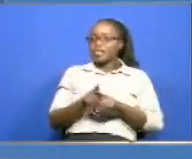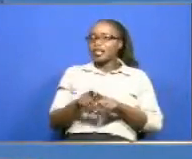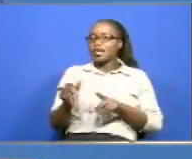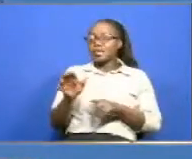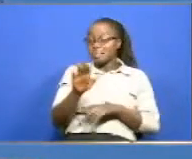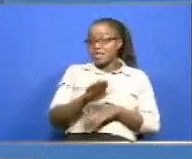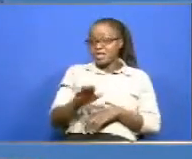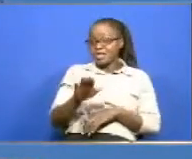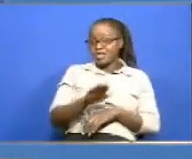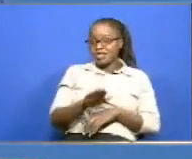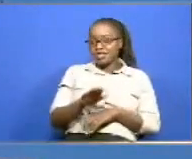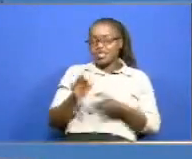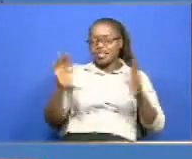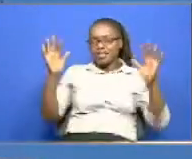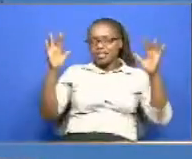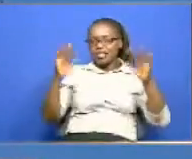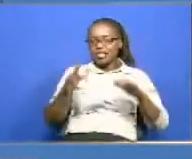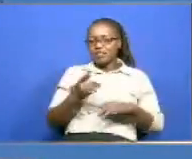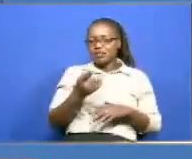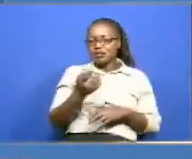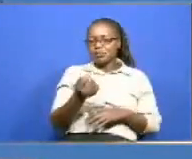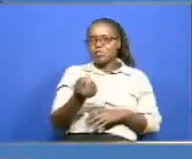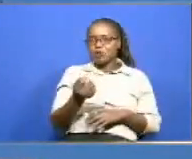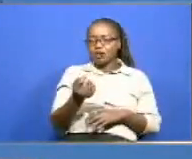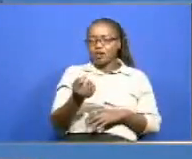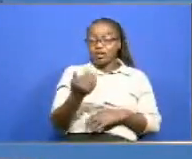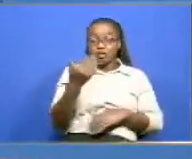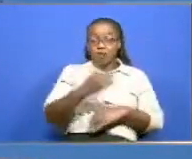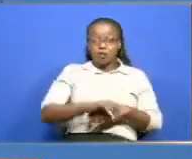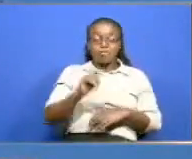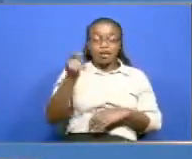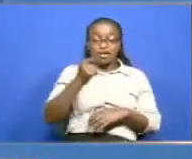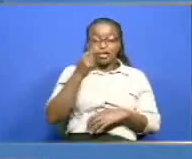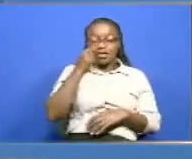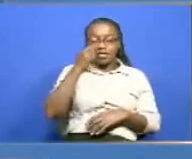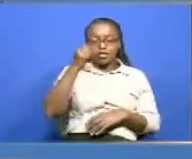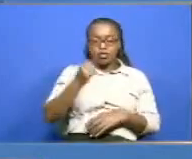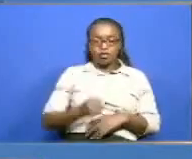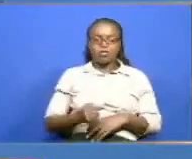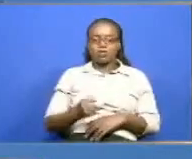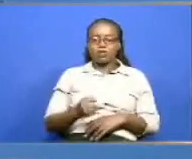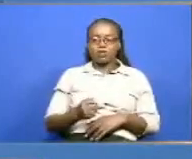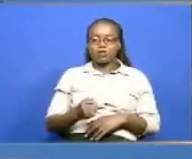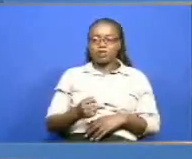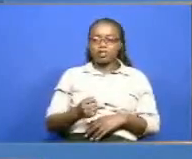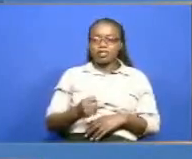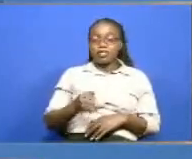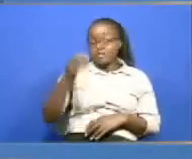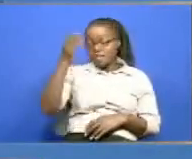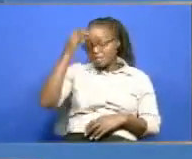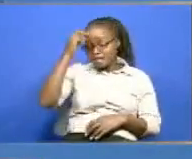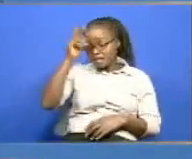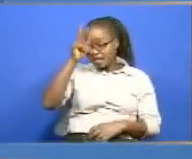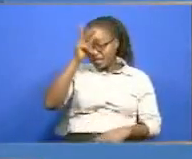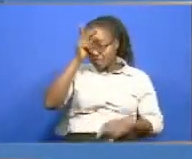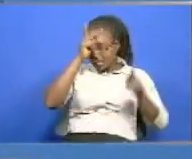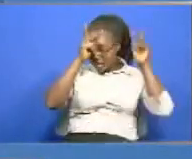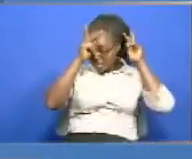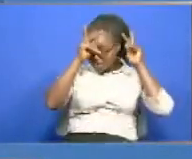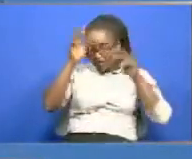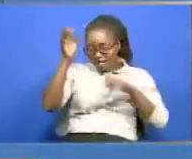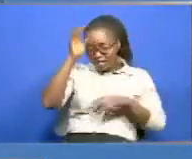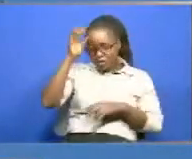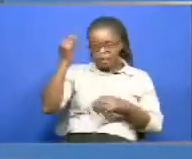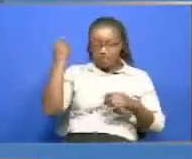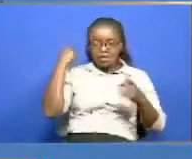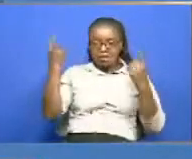mvua katika maeneo machache tu hususan sehemu zinazopakana na Kenya na Sudan Kusini. Kitale, Kakamega, Eldoret na Kericho vile vile kutakuwa